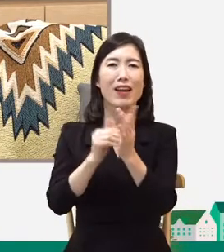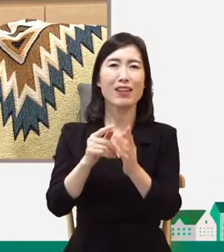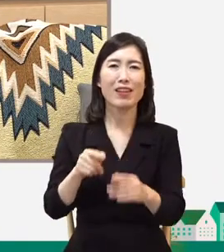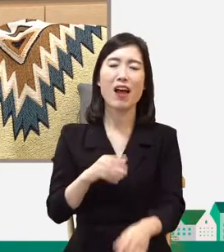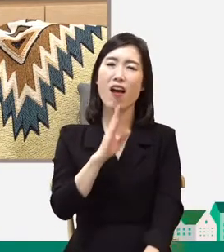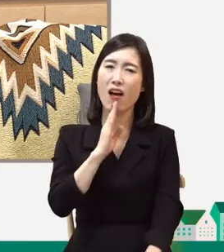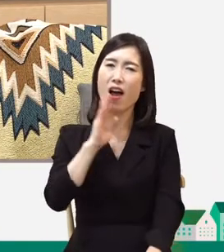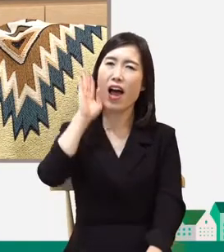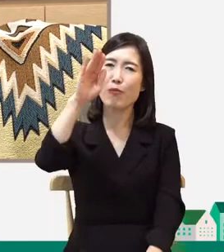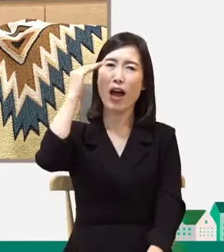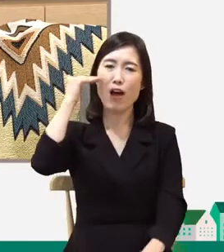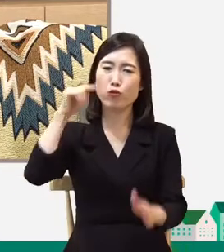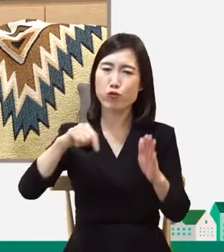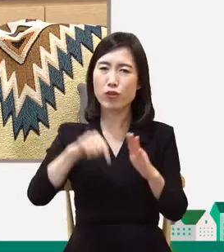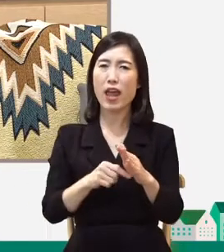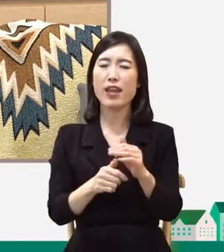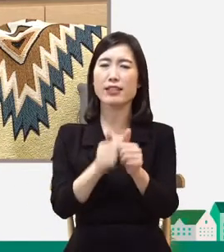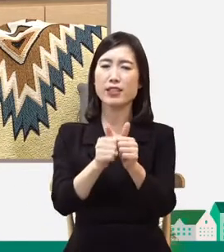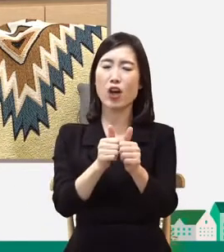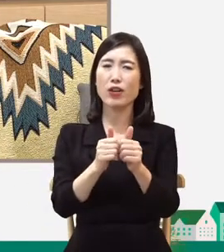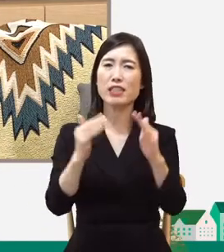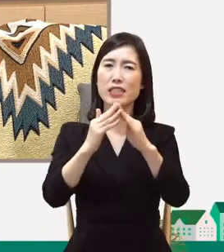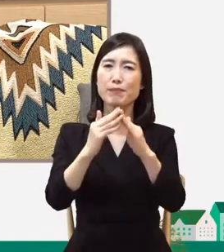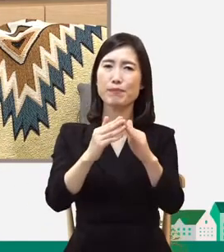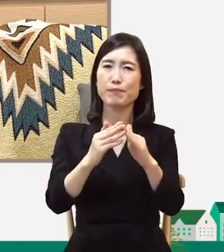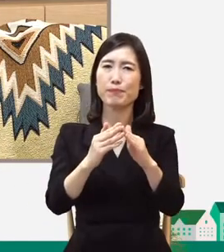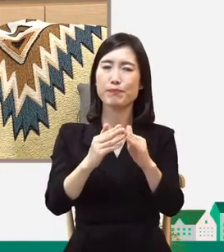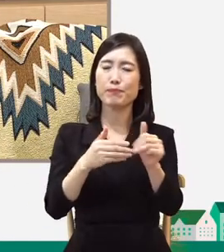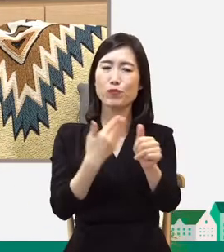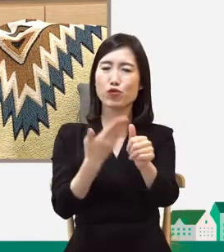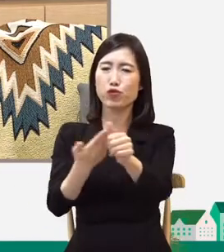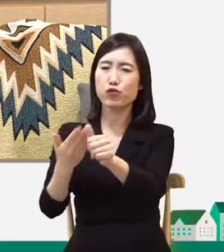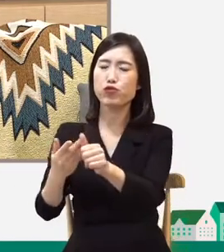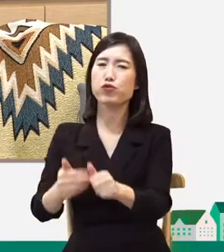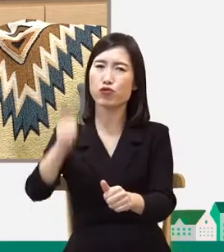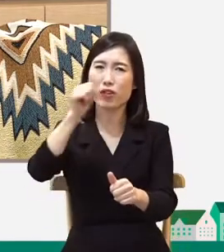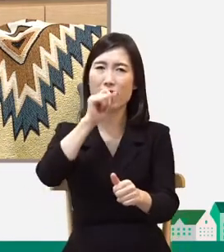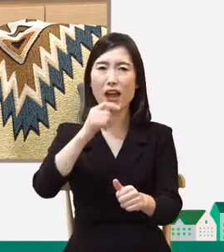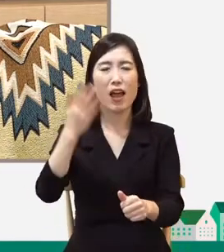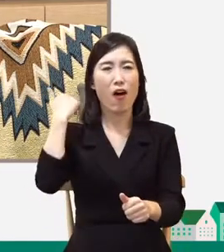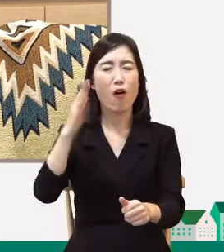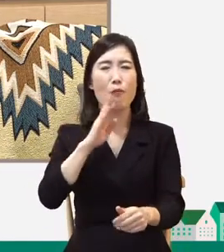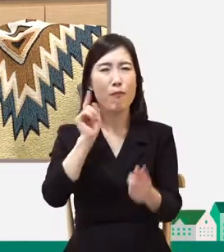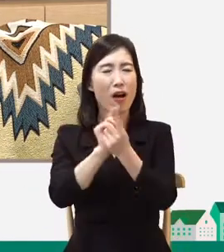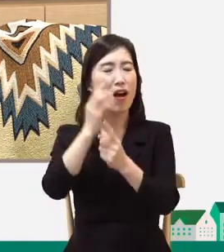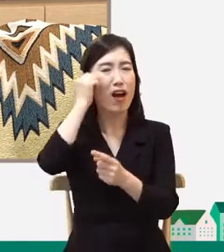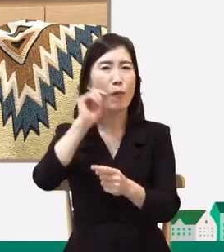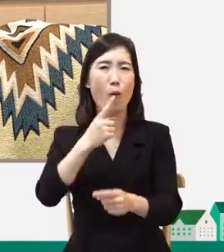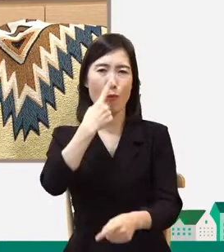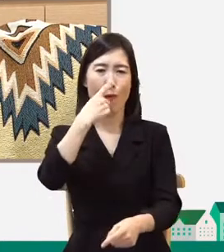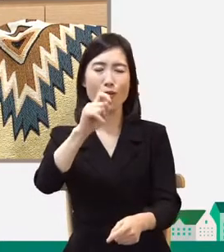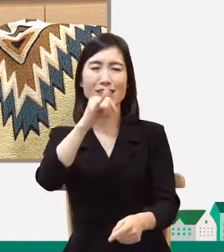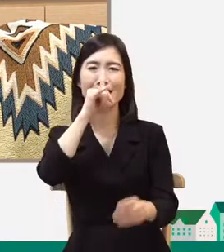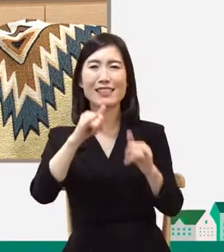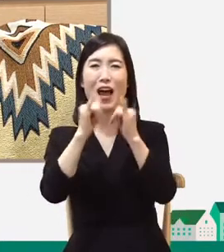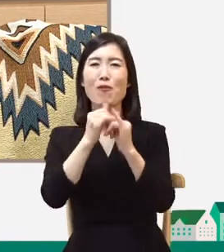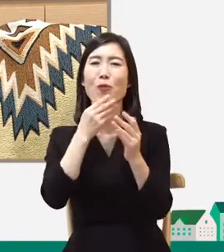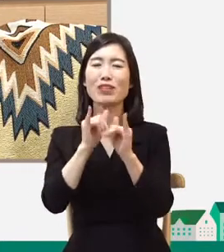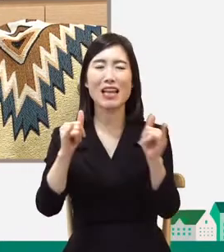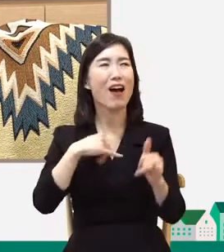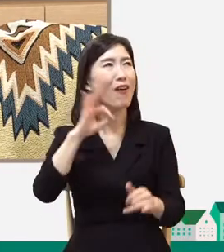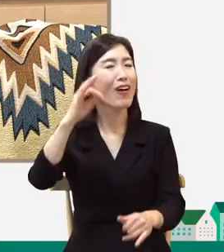한국 사회에 정착되기를 바랬던 정말 멋진 여성 사회복지사셨습니다. 이주연 선생님 얘기를